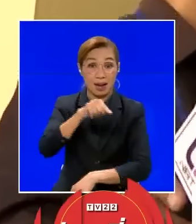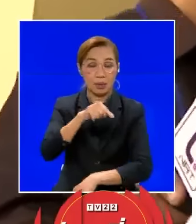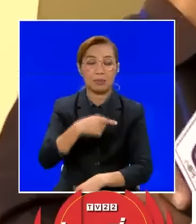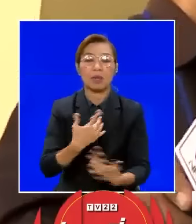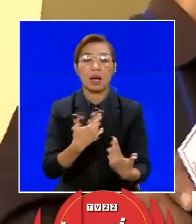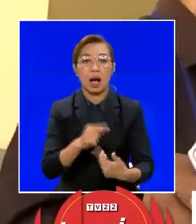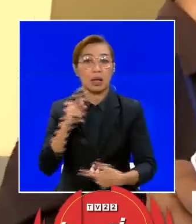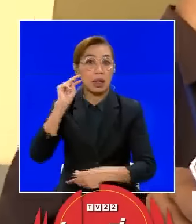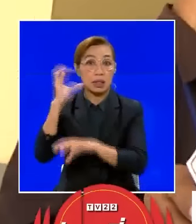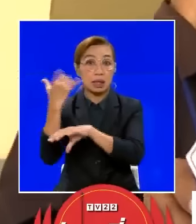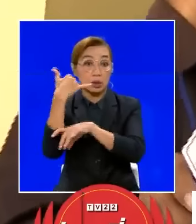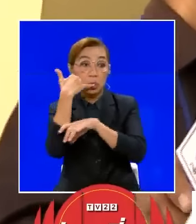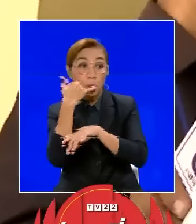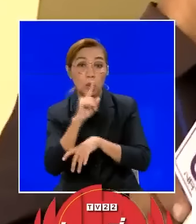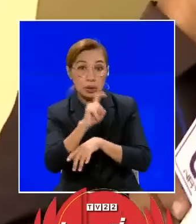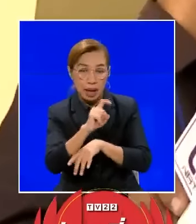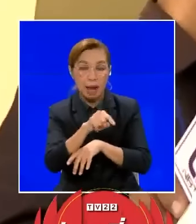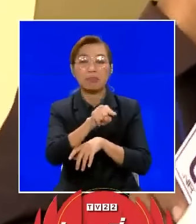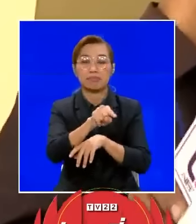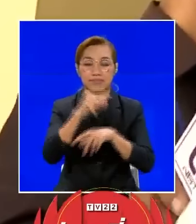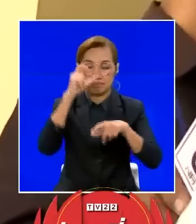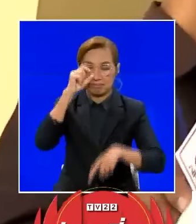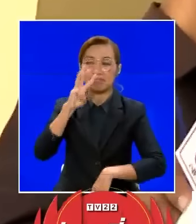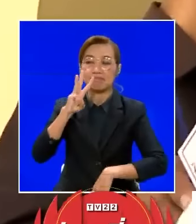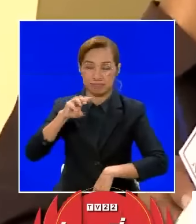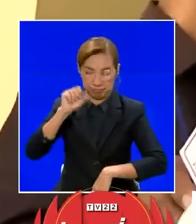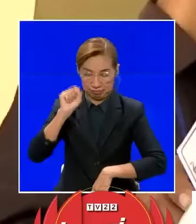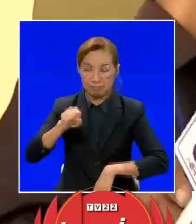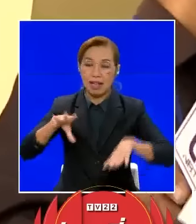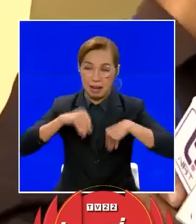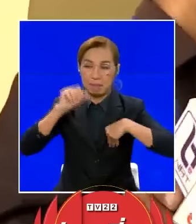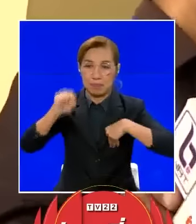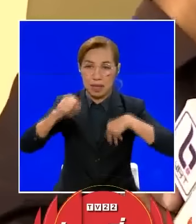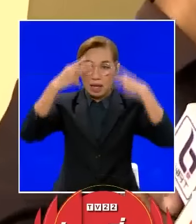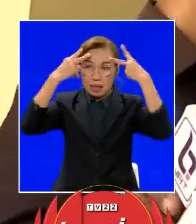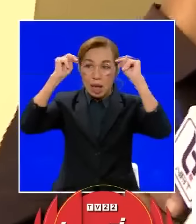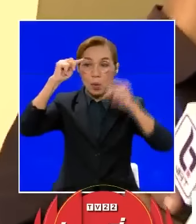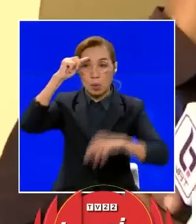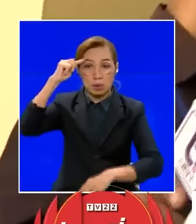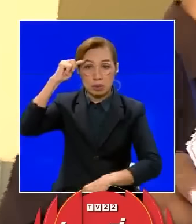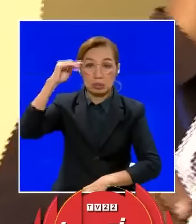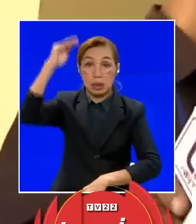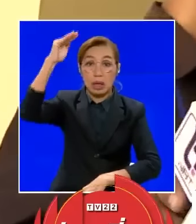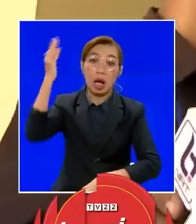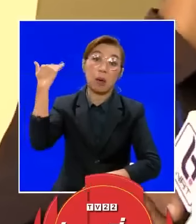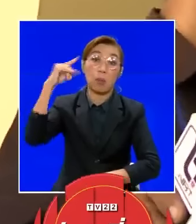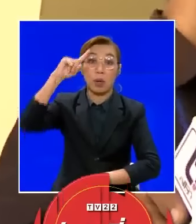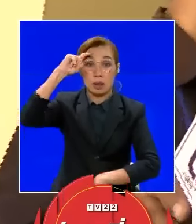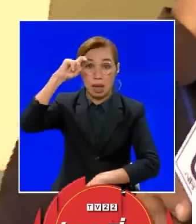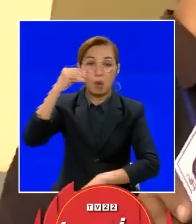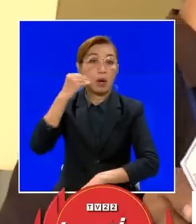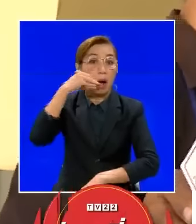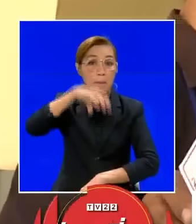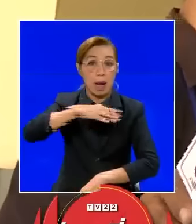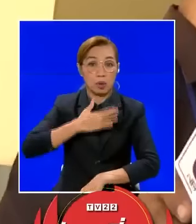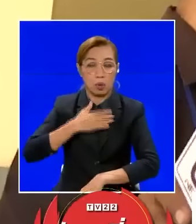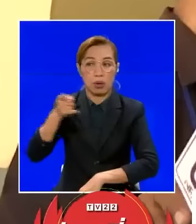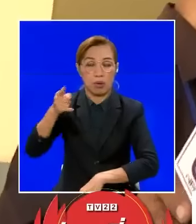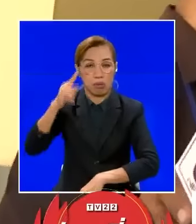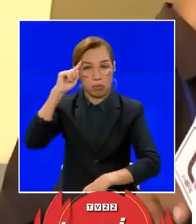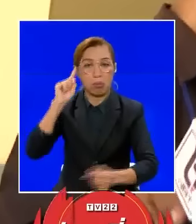กับเนชั่นทีวีเป็นที่เรียบร้อยแล้วก็ยอมรับอะค่ะว่าท่านนายกเศรษฐาเนี่ยไปพบที่บ้านเมื่อวันเสาร์ที่ผ่านมาเช้